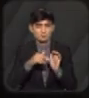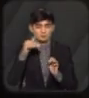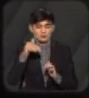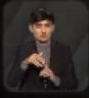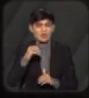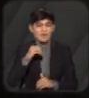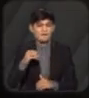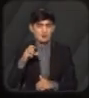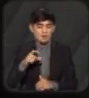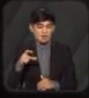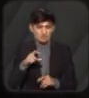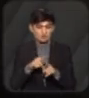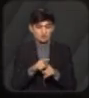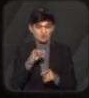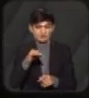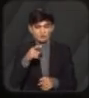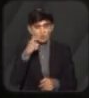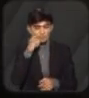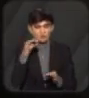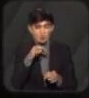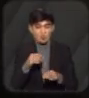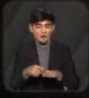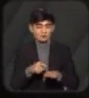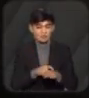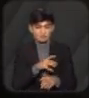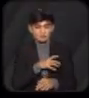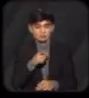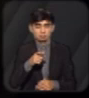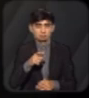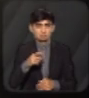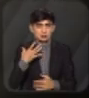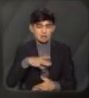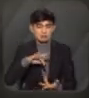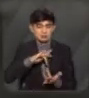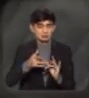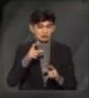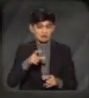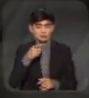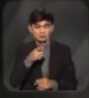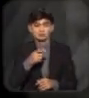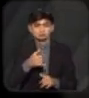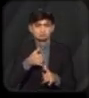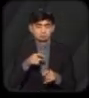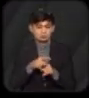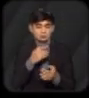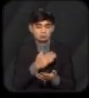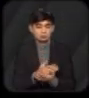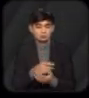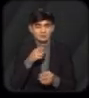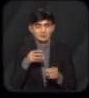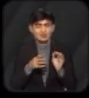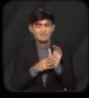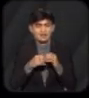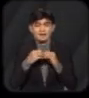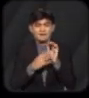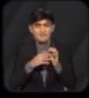евро. Размер этой обуви доказывает, что император не был коротышкой, каким его изображала английская пропаганда в начале 19 века.